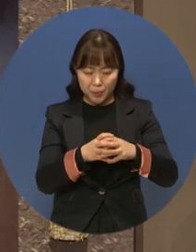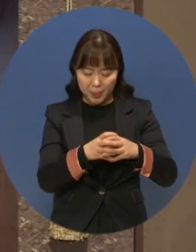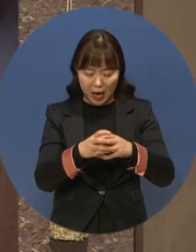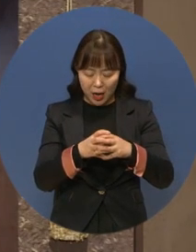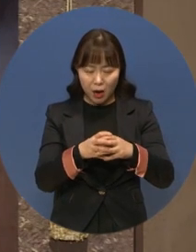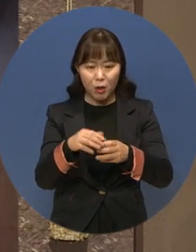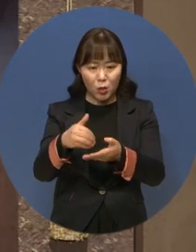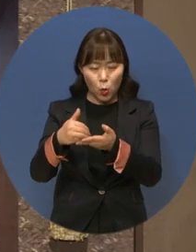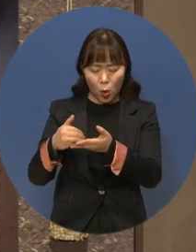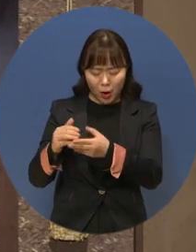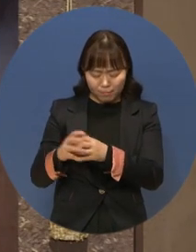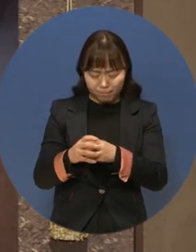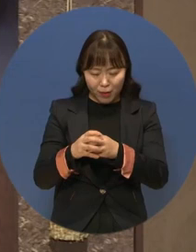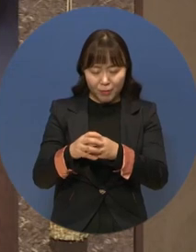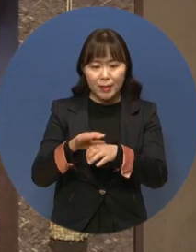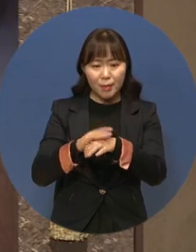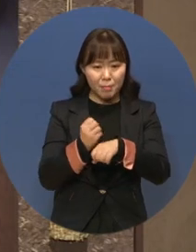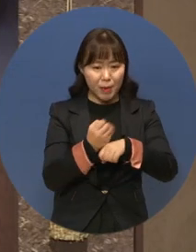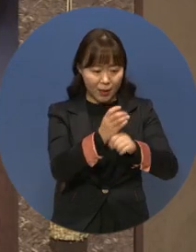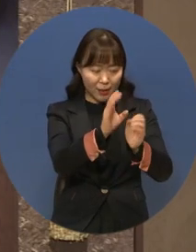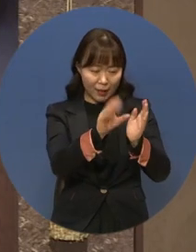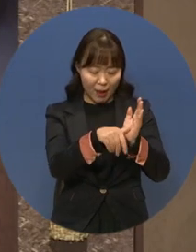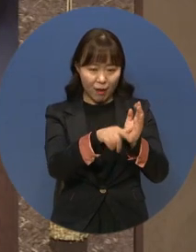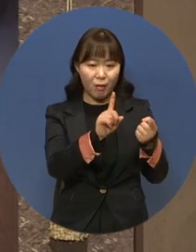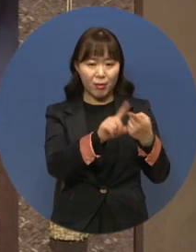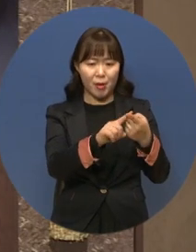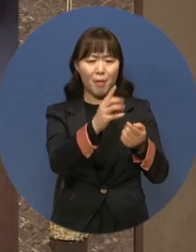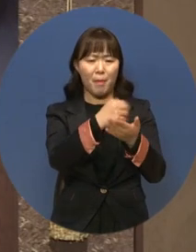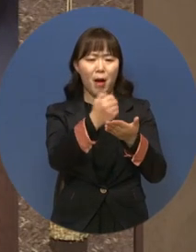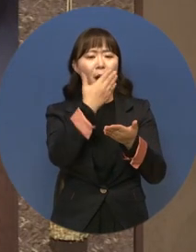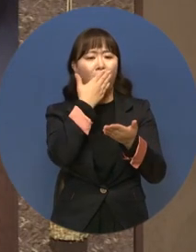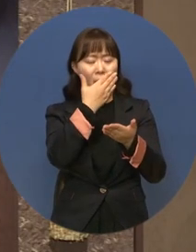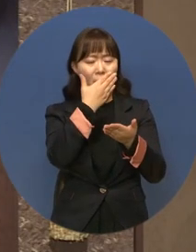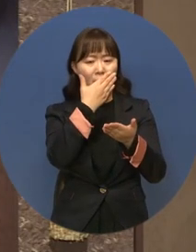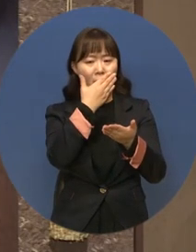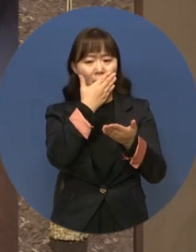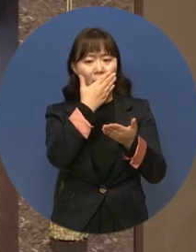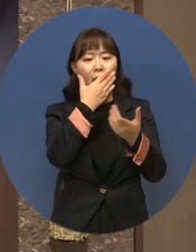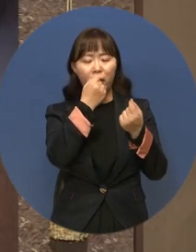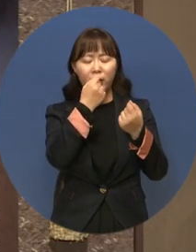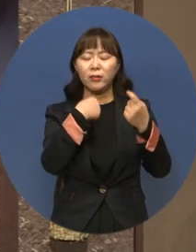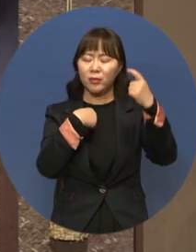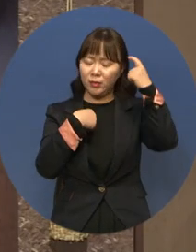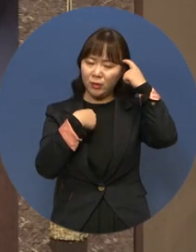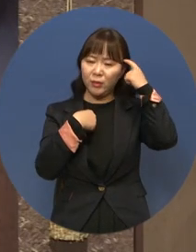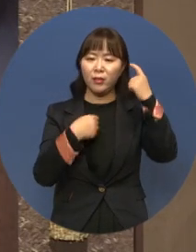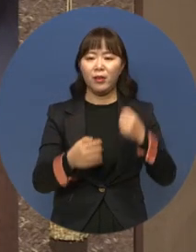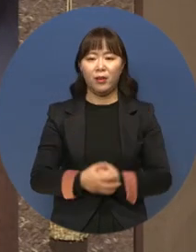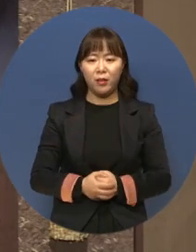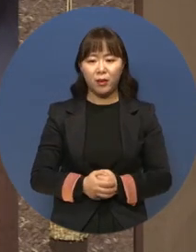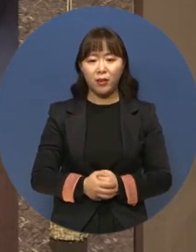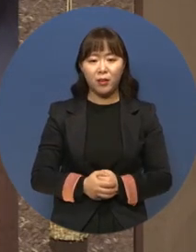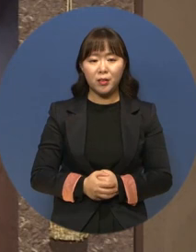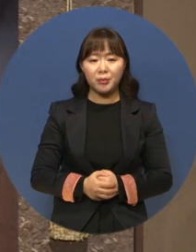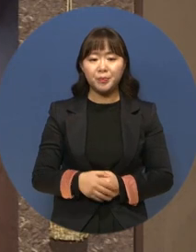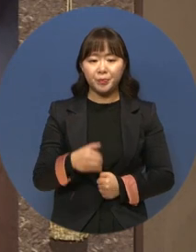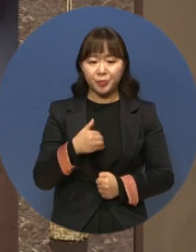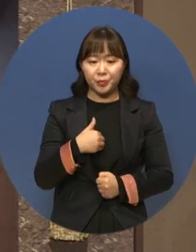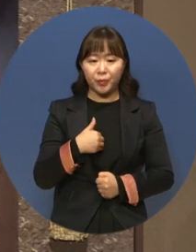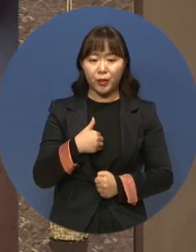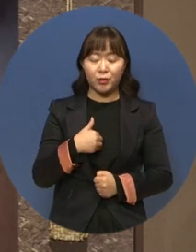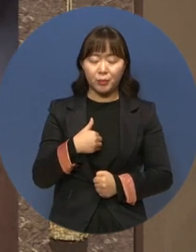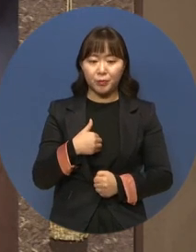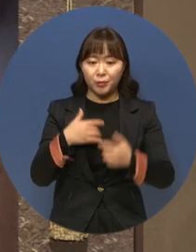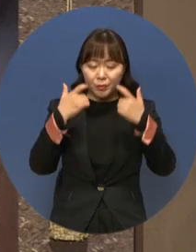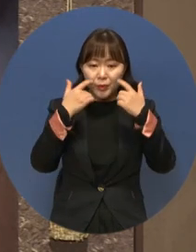뭉쳐야지 요구사항이 전달됐을 때 그게 받아들여질 수 있다. 저는 그런 생각을 했습니다. 네. 저는 불명 없이